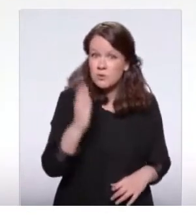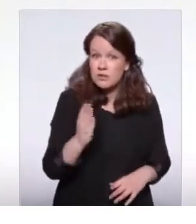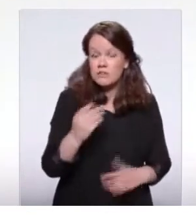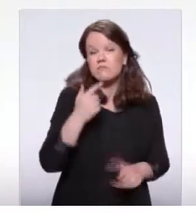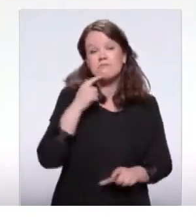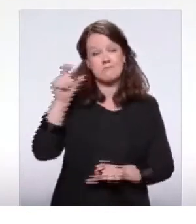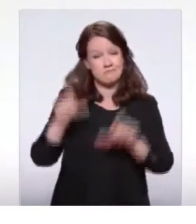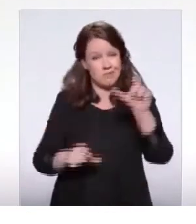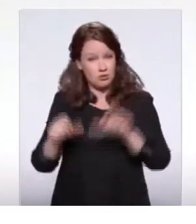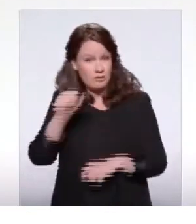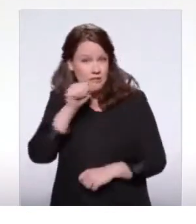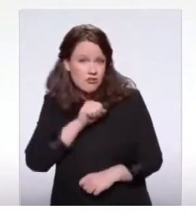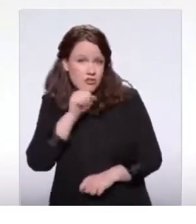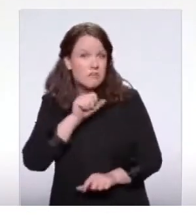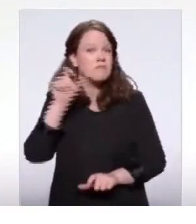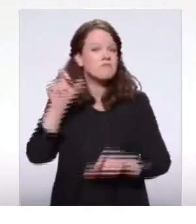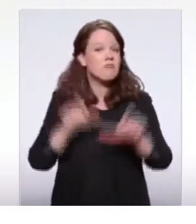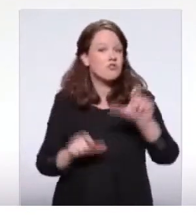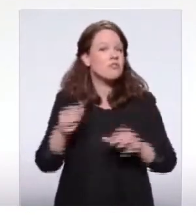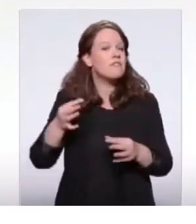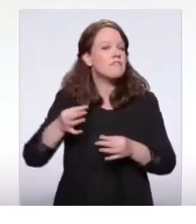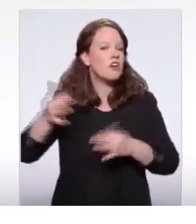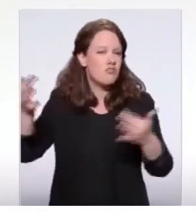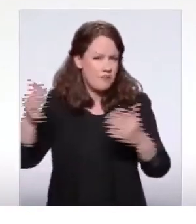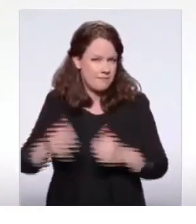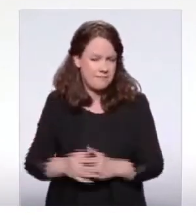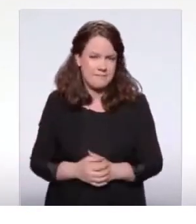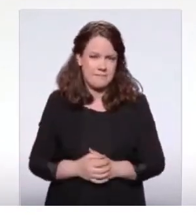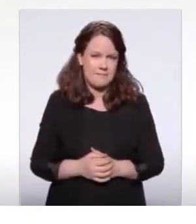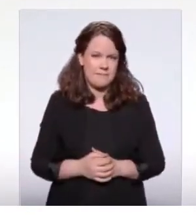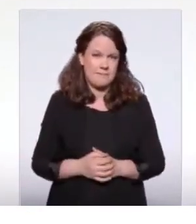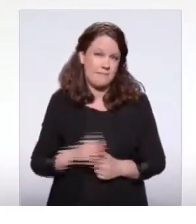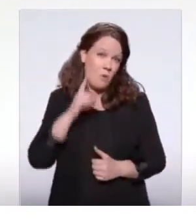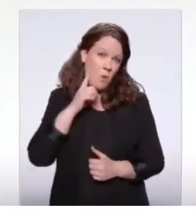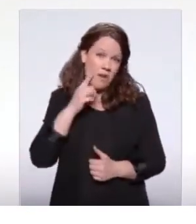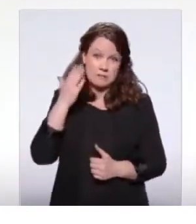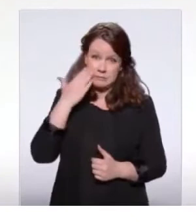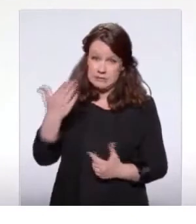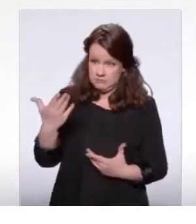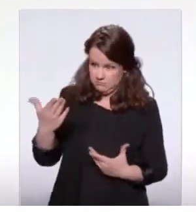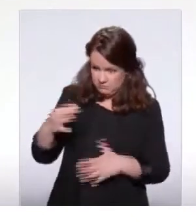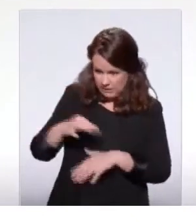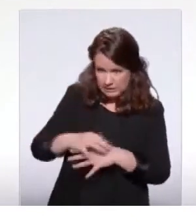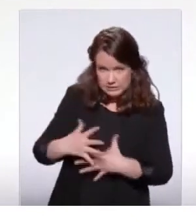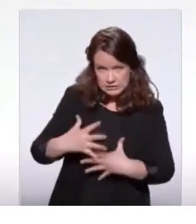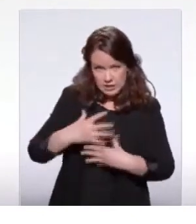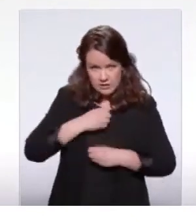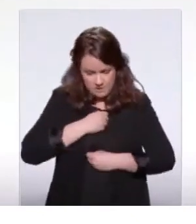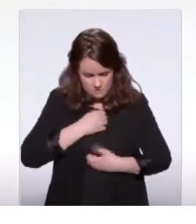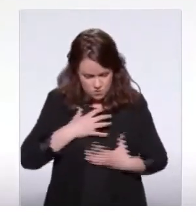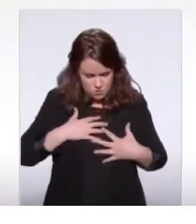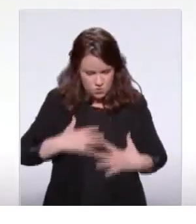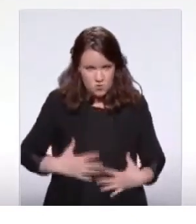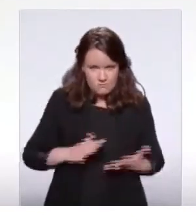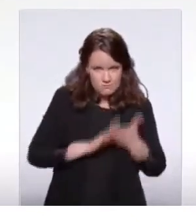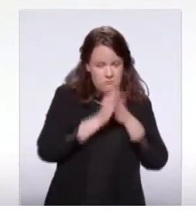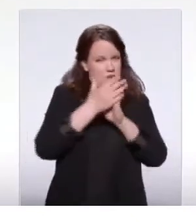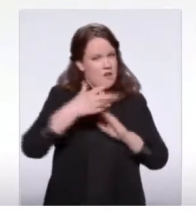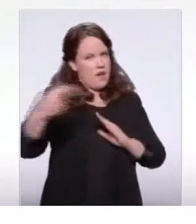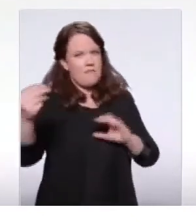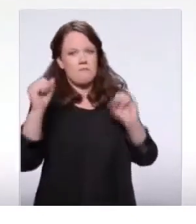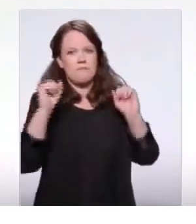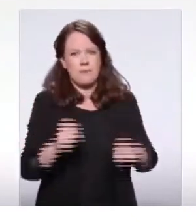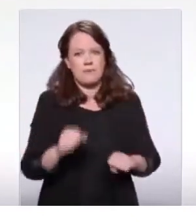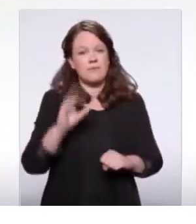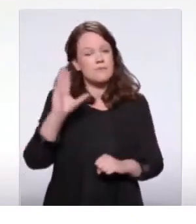plus âgés, les plus fragiles, ceux qui ont le plus de risques de développer des formes graves. Et j'assume totalement cette priorité, cet ordre que